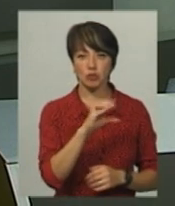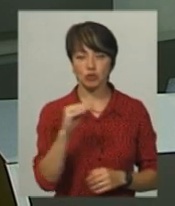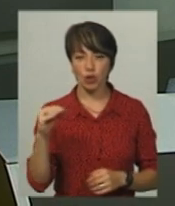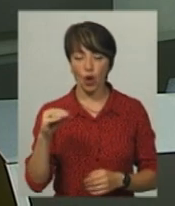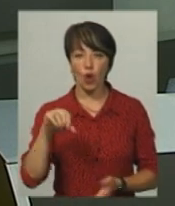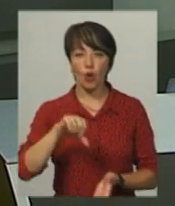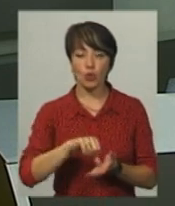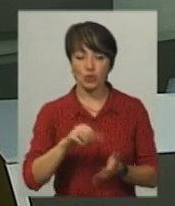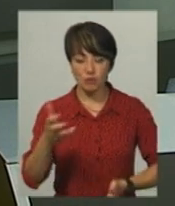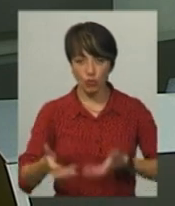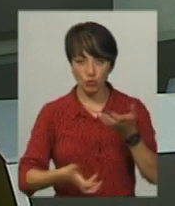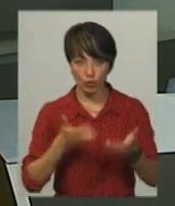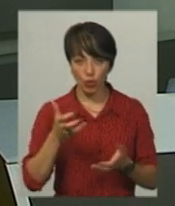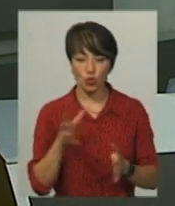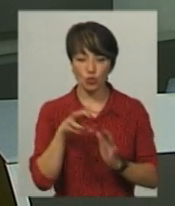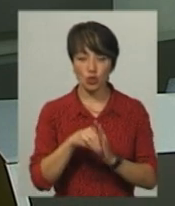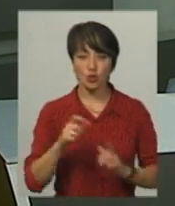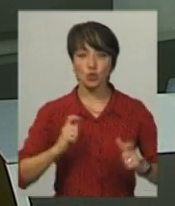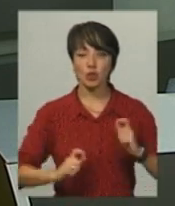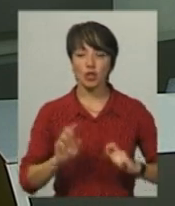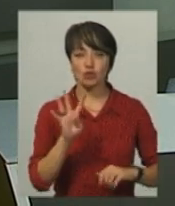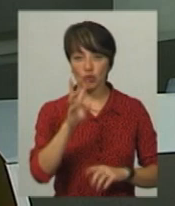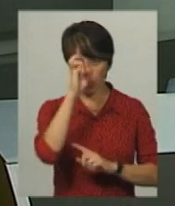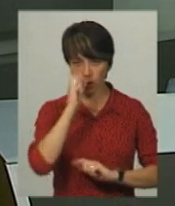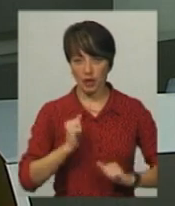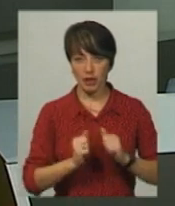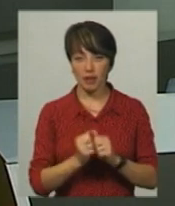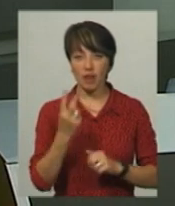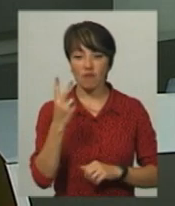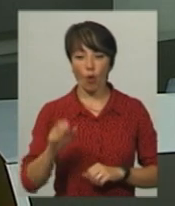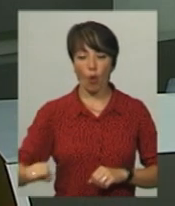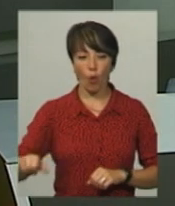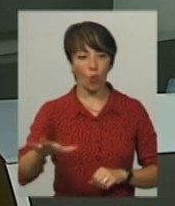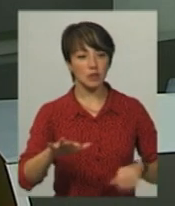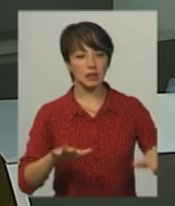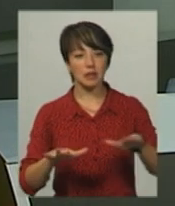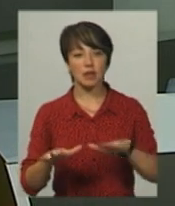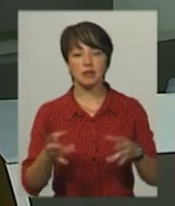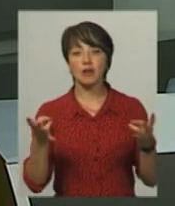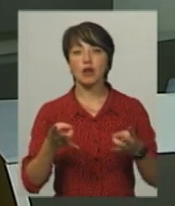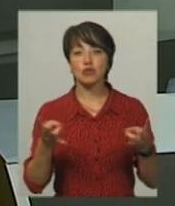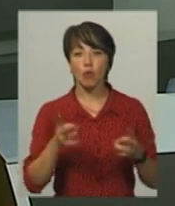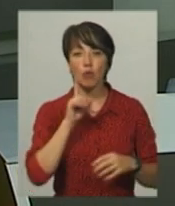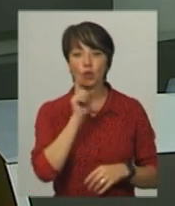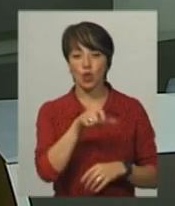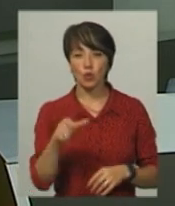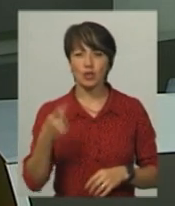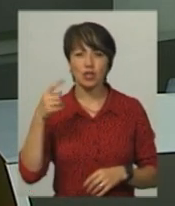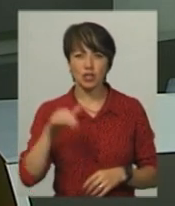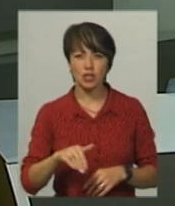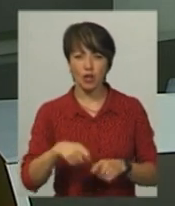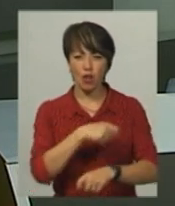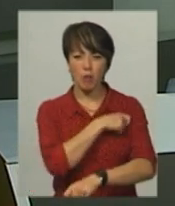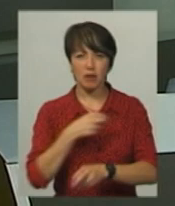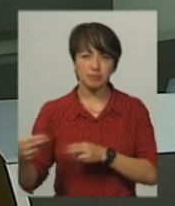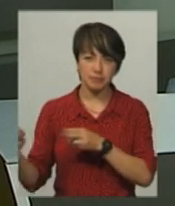в археологічних розкопках долучилися студенти 4 країн з 2 континентів. Для чого молоді люди подолали тисячі кілометрів від домівки